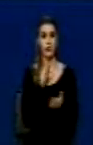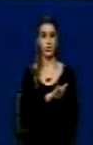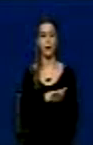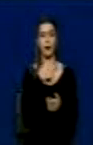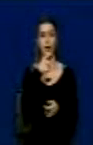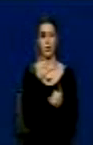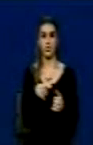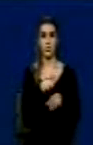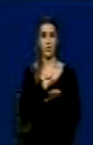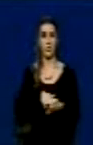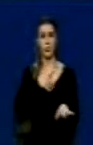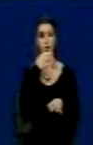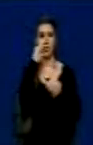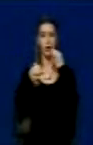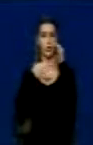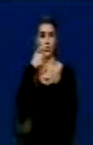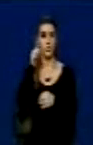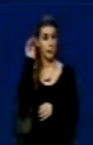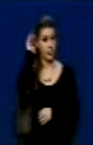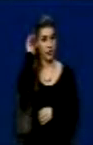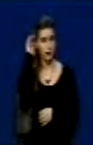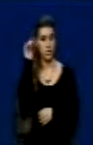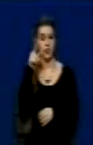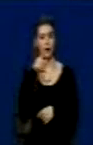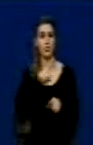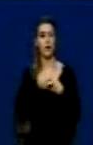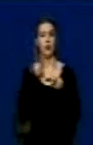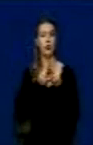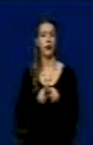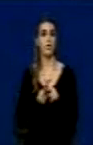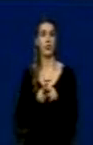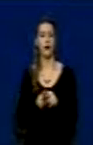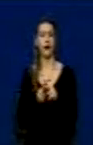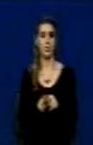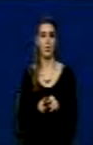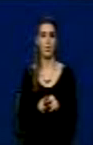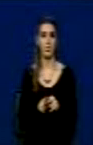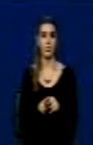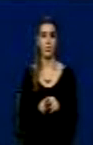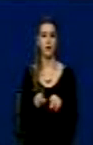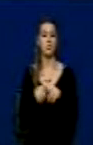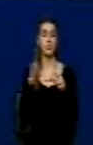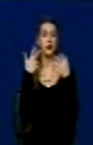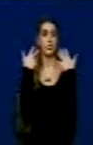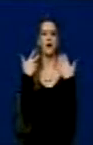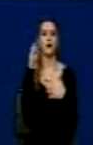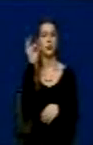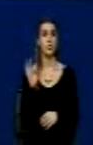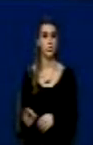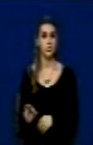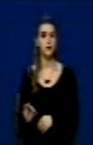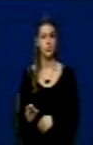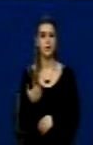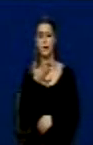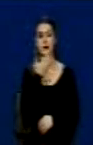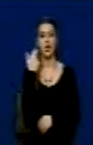pyetjeve parlamentare për ministrat, të cilat mbesin pothuajse 80% pa përgjigje për